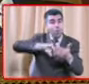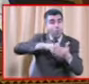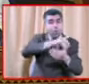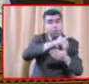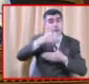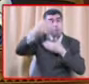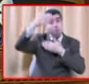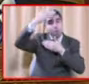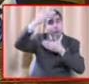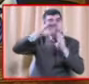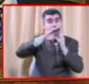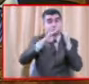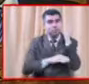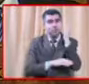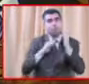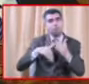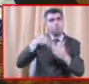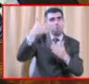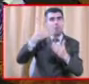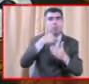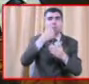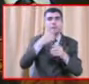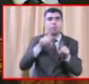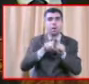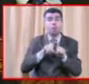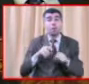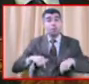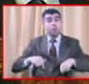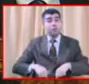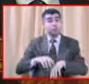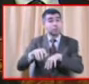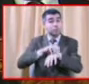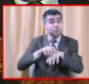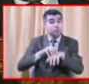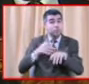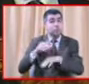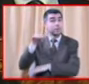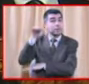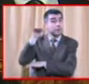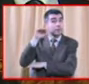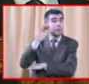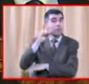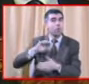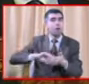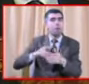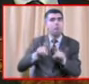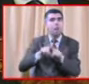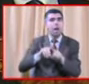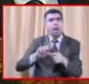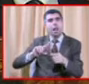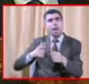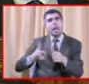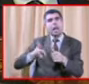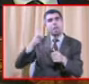يأتي في الوقت المناسب إن شاء الله. مواقع السيد الوزير المحترم في مناطق الجنوب والجنوب الشرقي غير مسبوق بكل المقاييس.